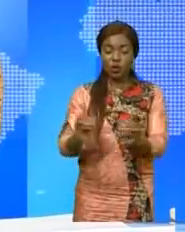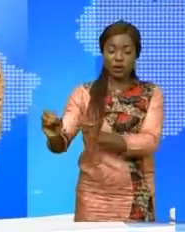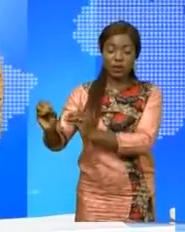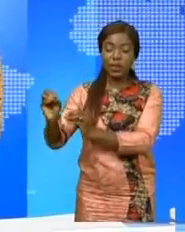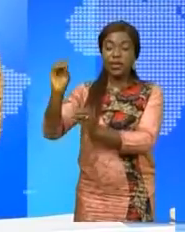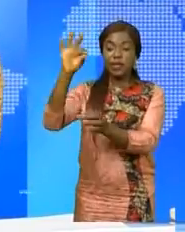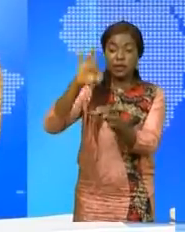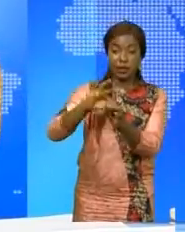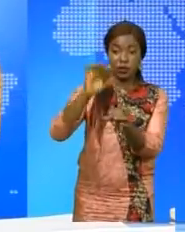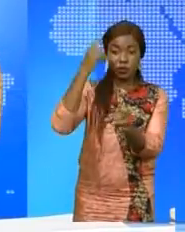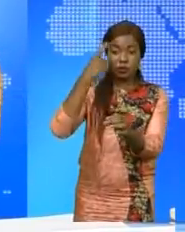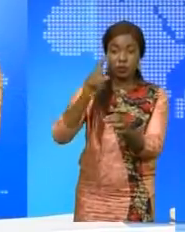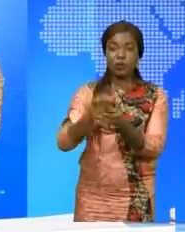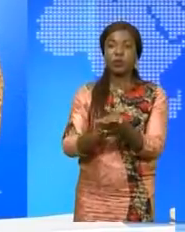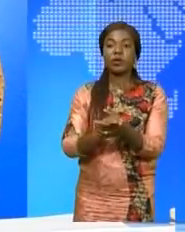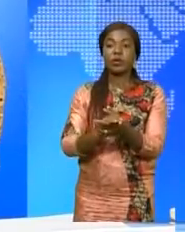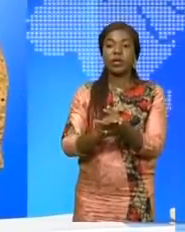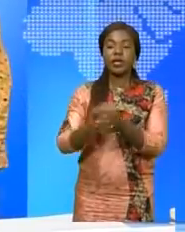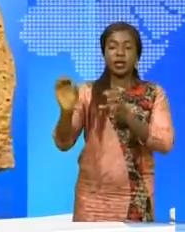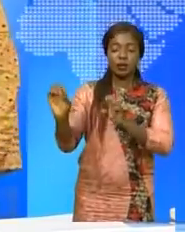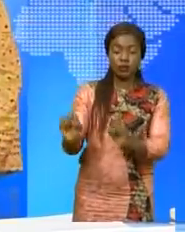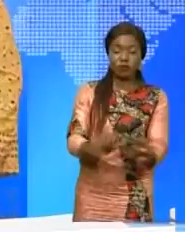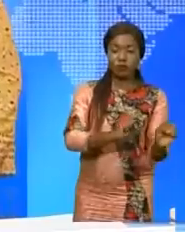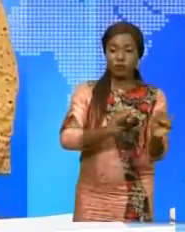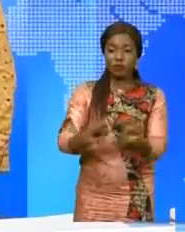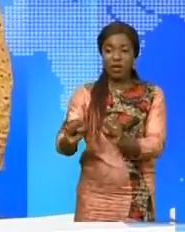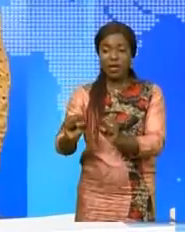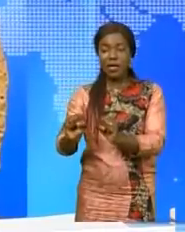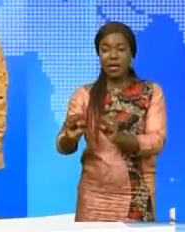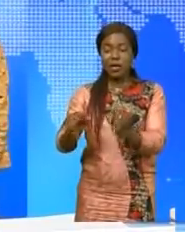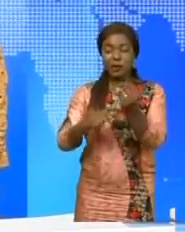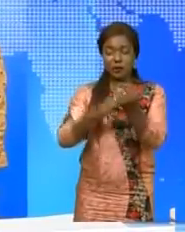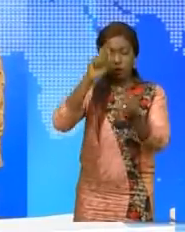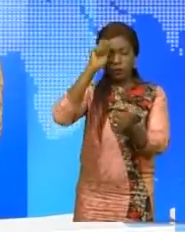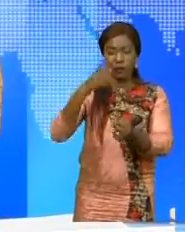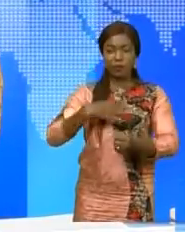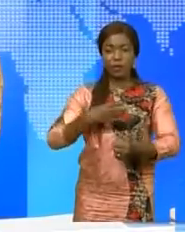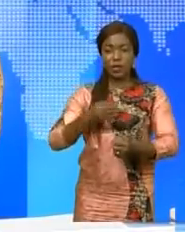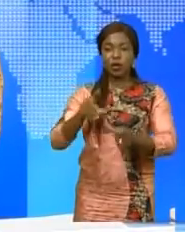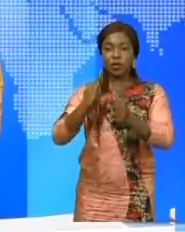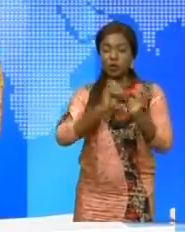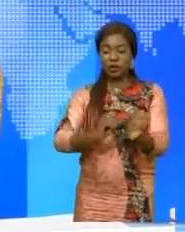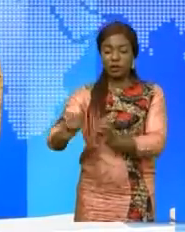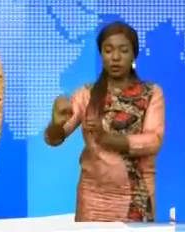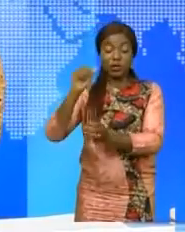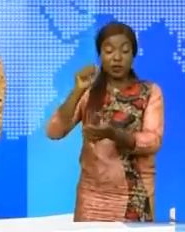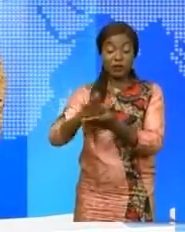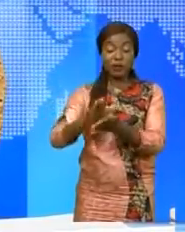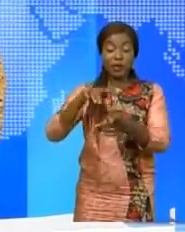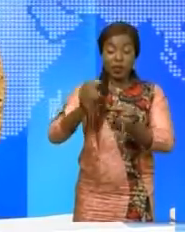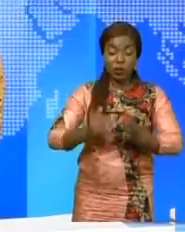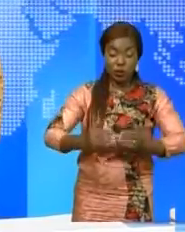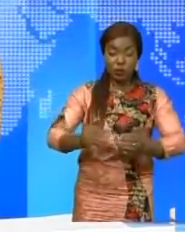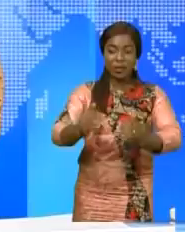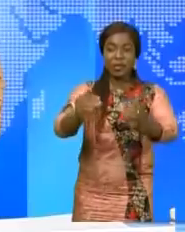l'option sur initiative du mouvement citoyen képi blanc ces organisations des femmes s'est lancé déjà accompagné